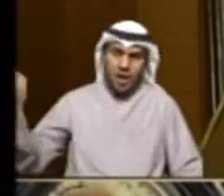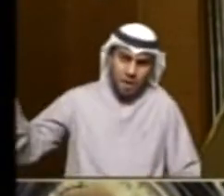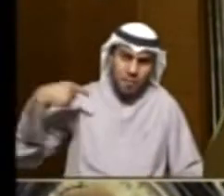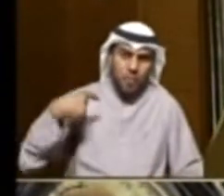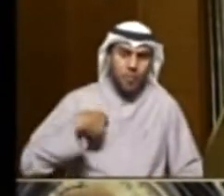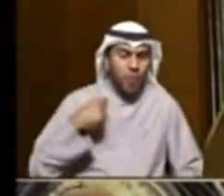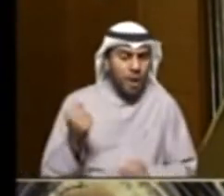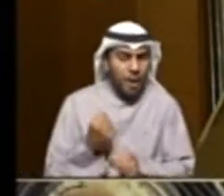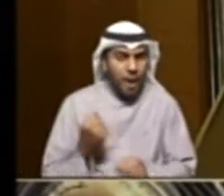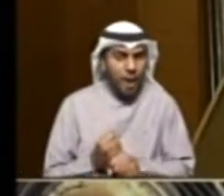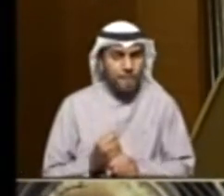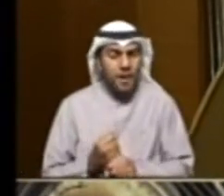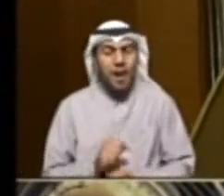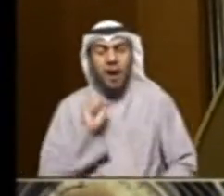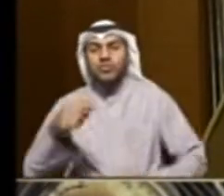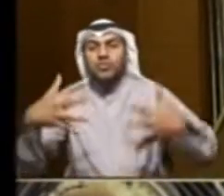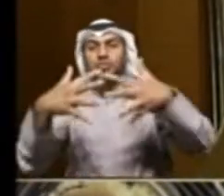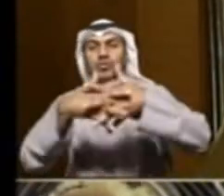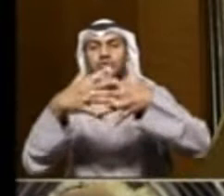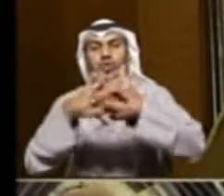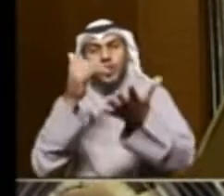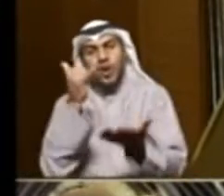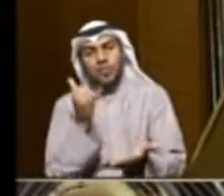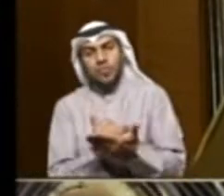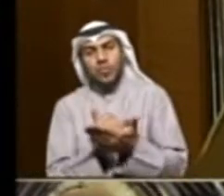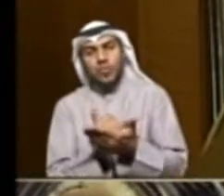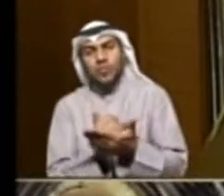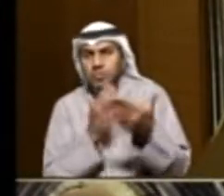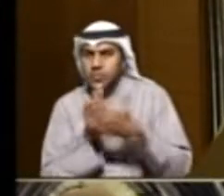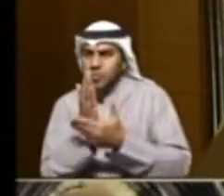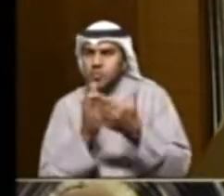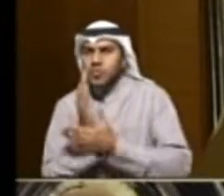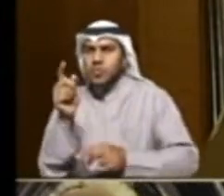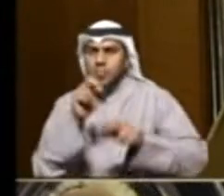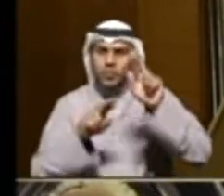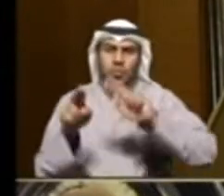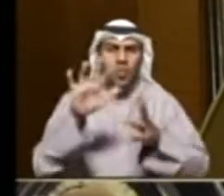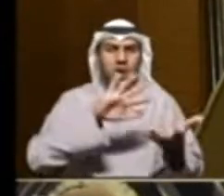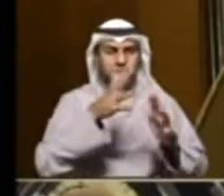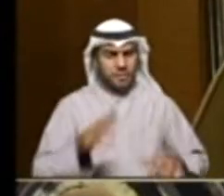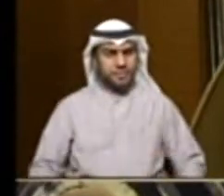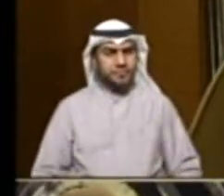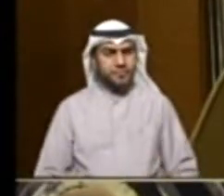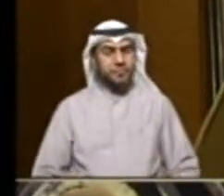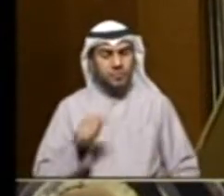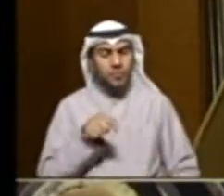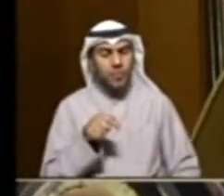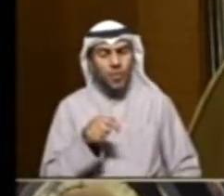موضوع القطاع الخاص، لأنه يعتبر من أهم المواضيع بالاستثمار. احنا كغرفة تجارة اليوم